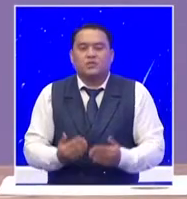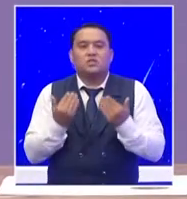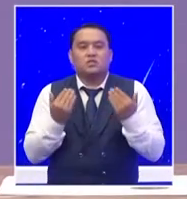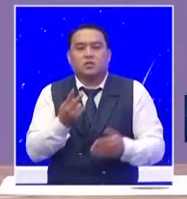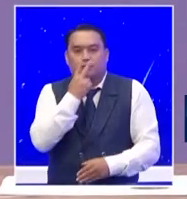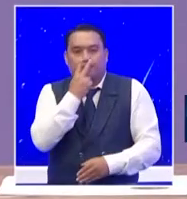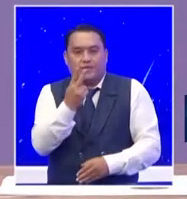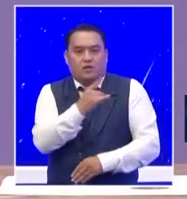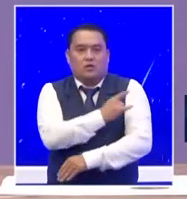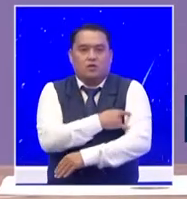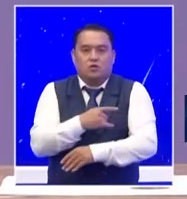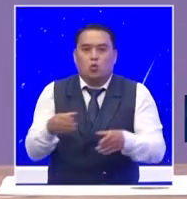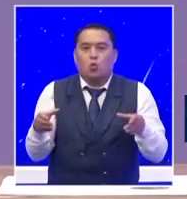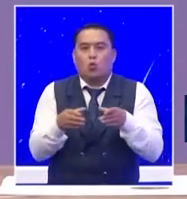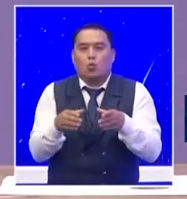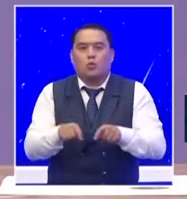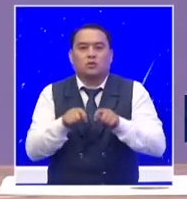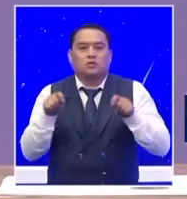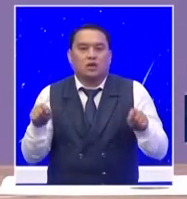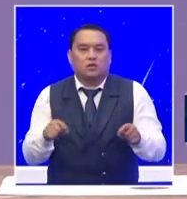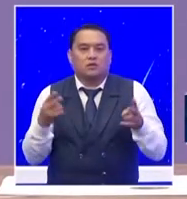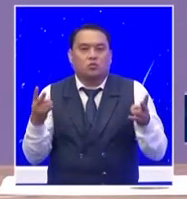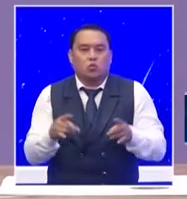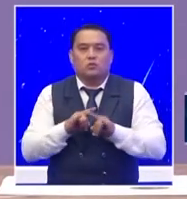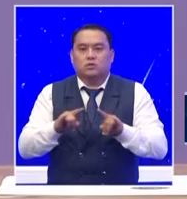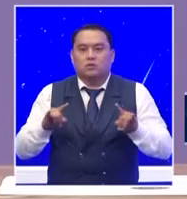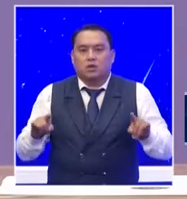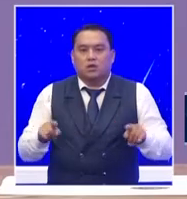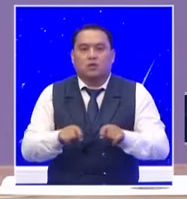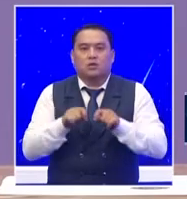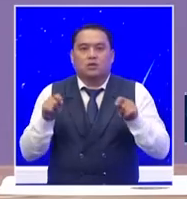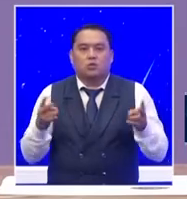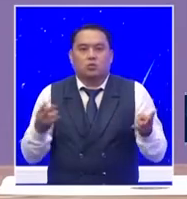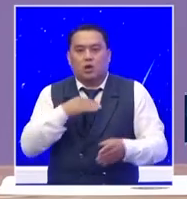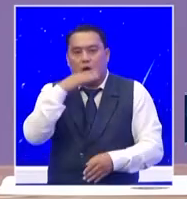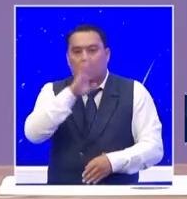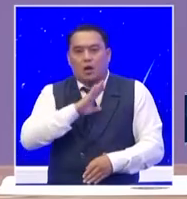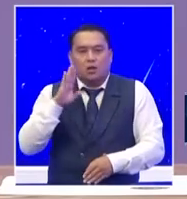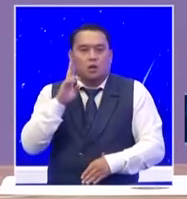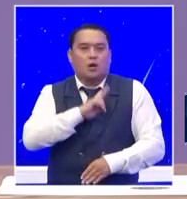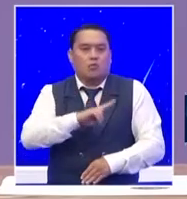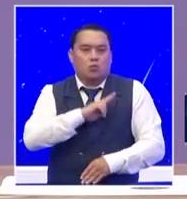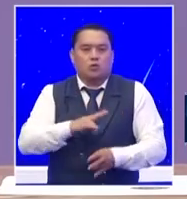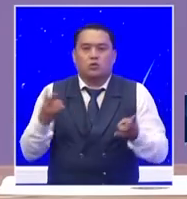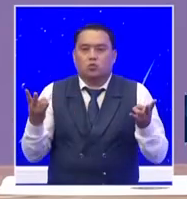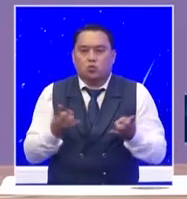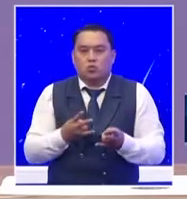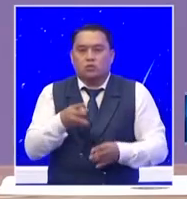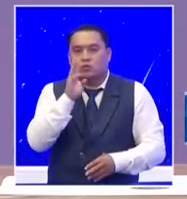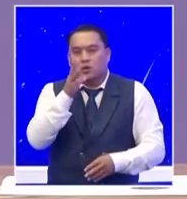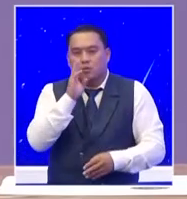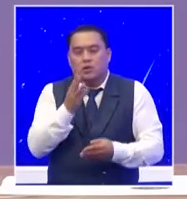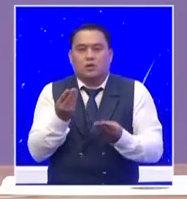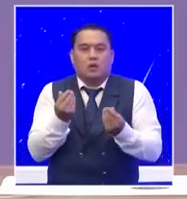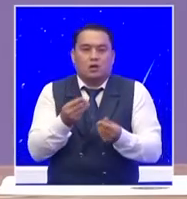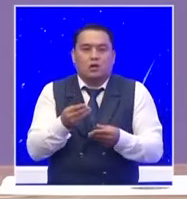видите, говорят, дежурные группы организуйте, откройте детсады, потому что родителям надо идти работать. зарабатывать деньги,